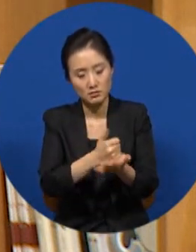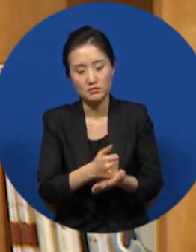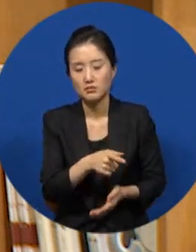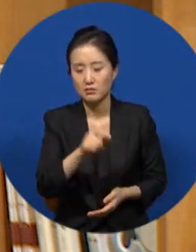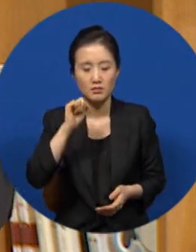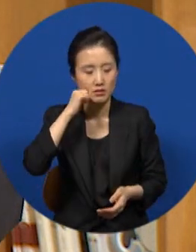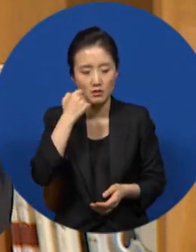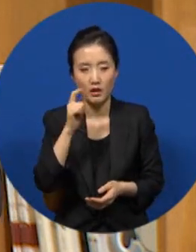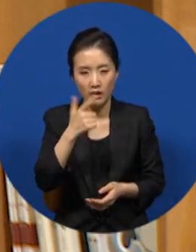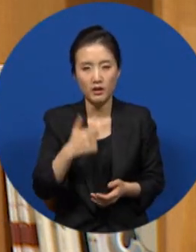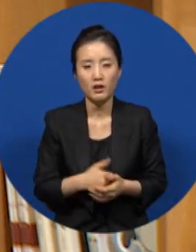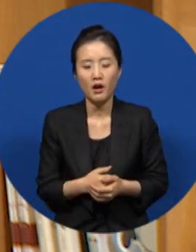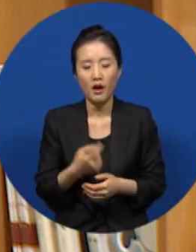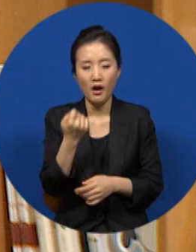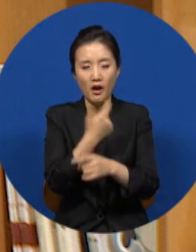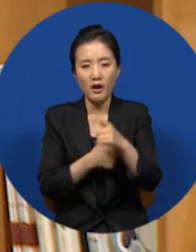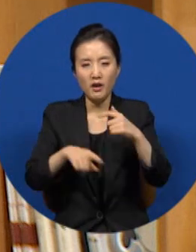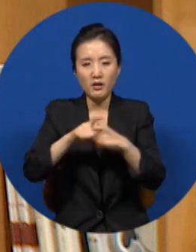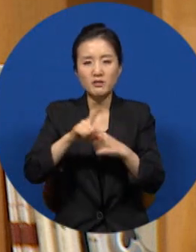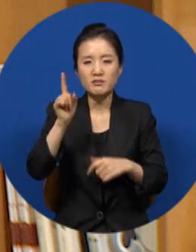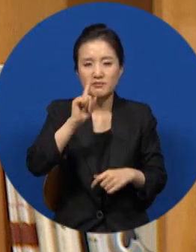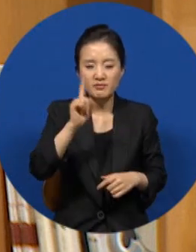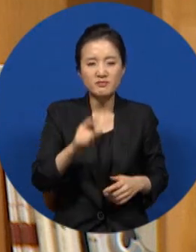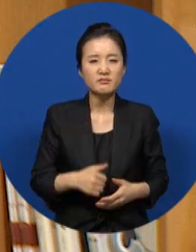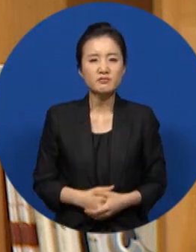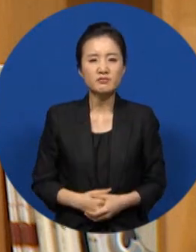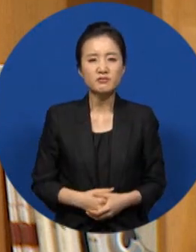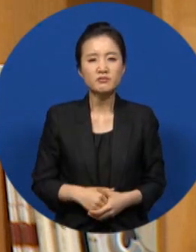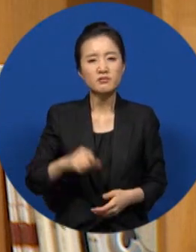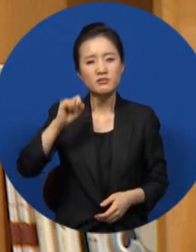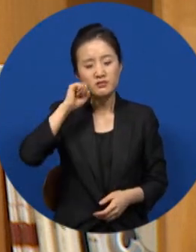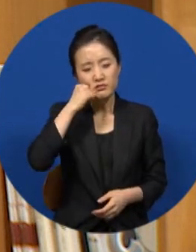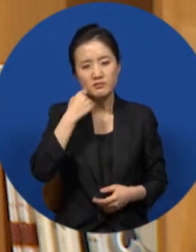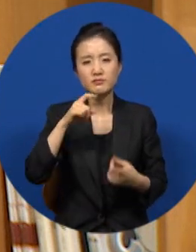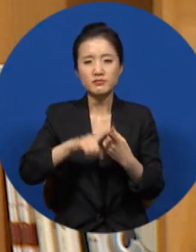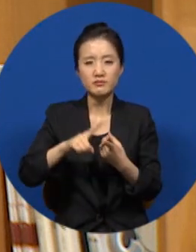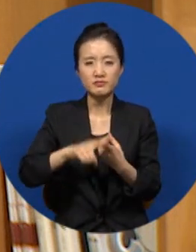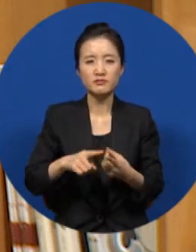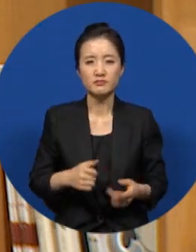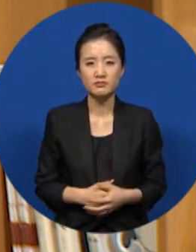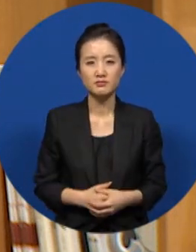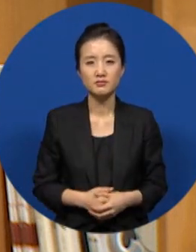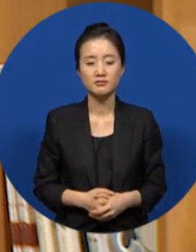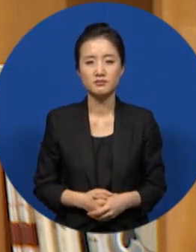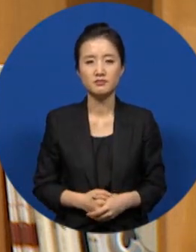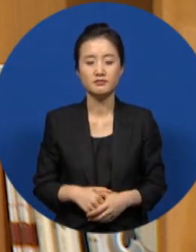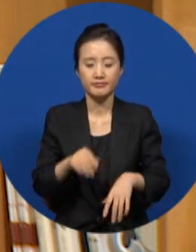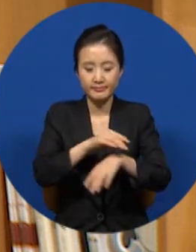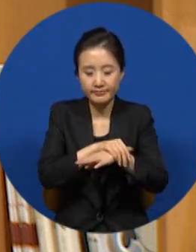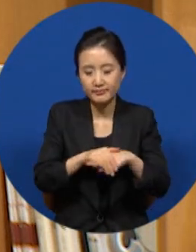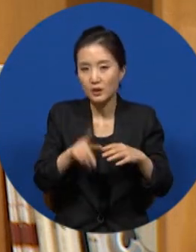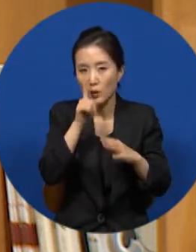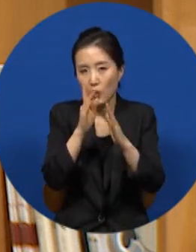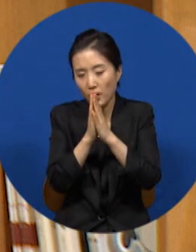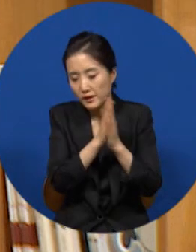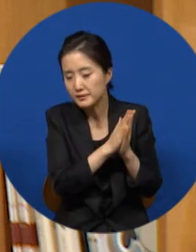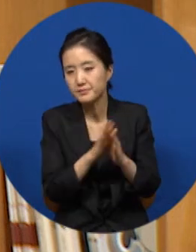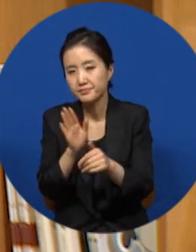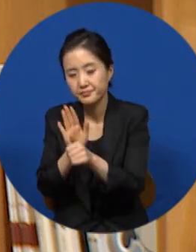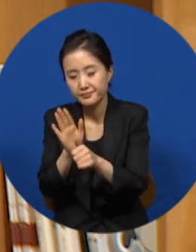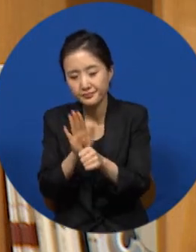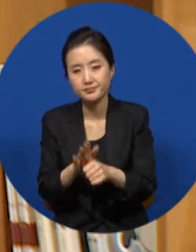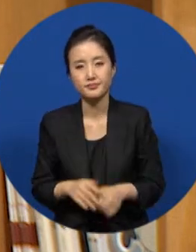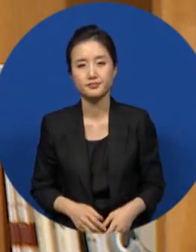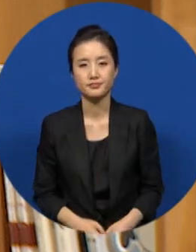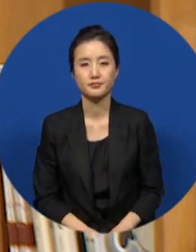그리고 조금 더 경제적인 걸 가미한다면 말씀드렸듯이 어려운 분들을 모르게 도와주는 거예요. 핵심은 모르게 도와주는